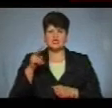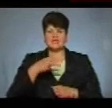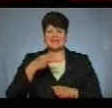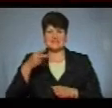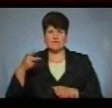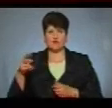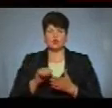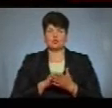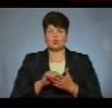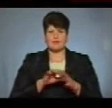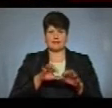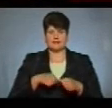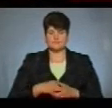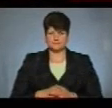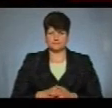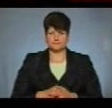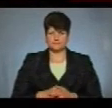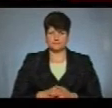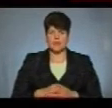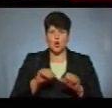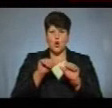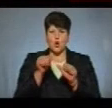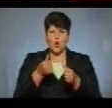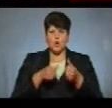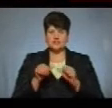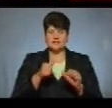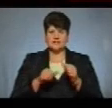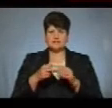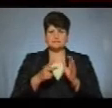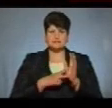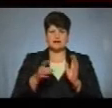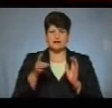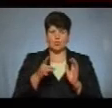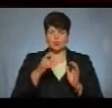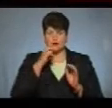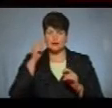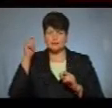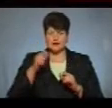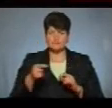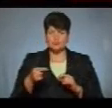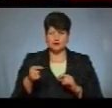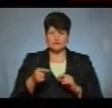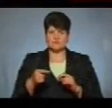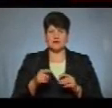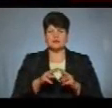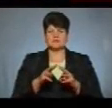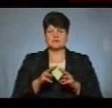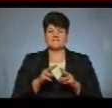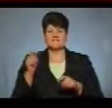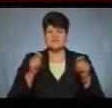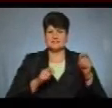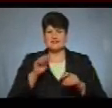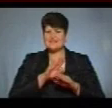документи. Гончарі із 17 регіонів України приїхали до Тернополя на фестиваль «Не святі горшки